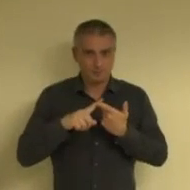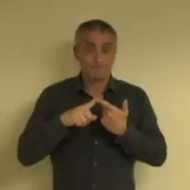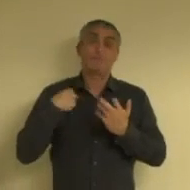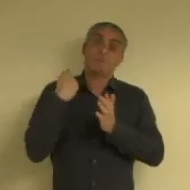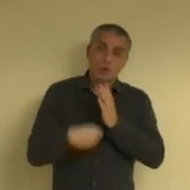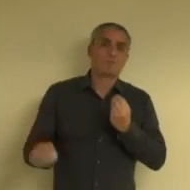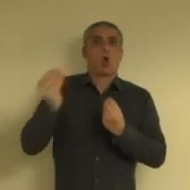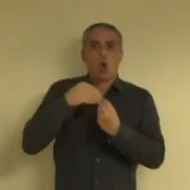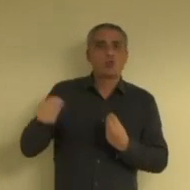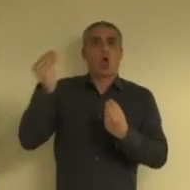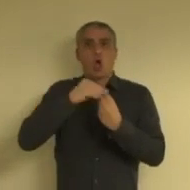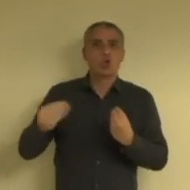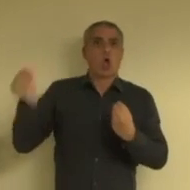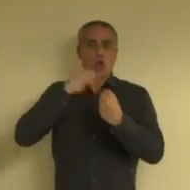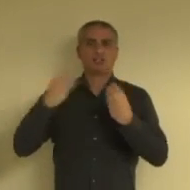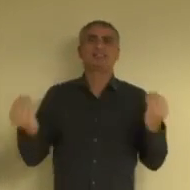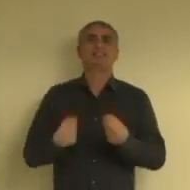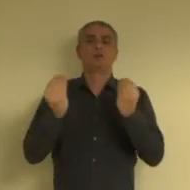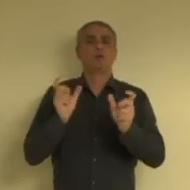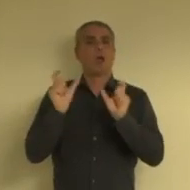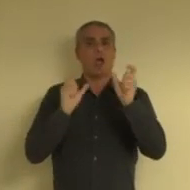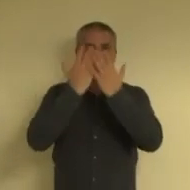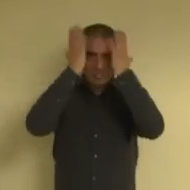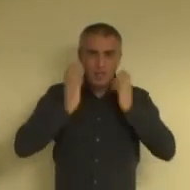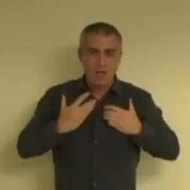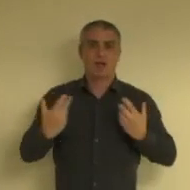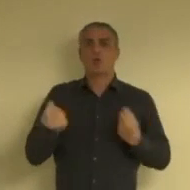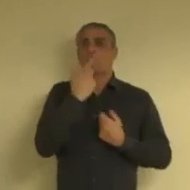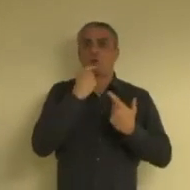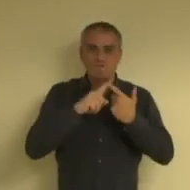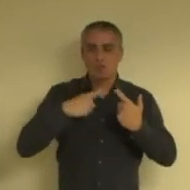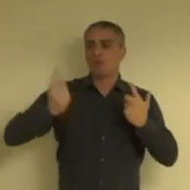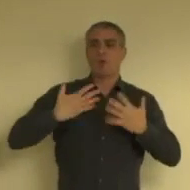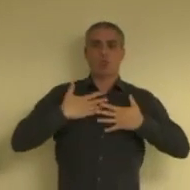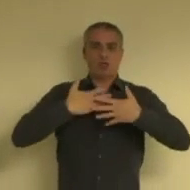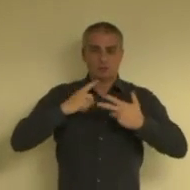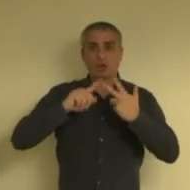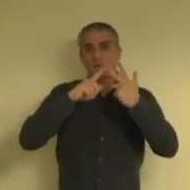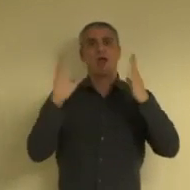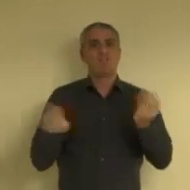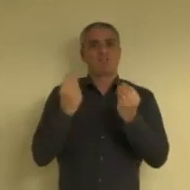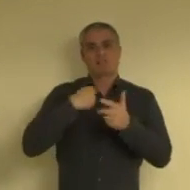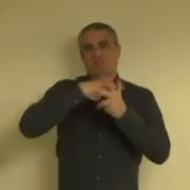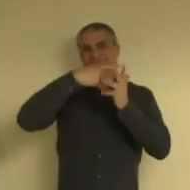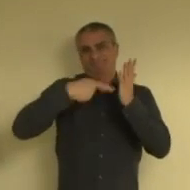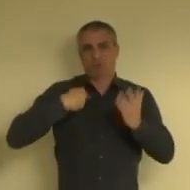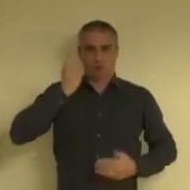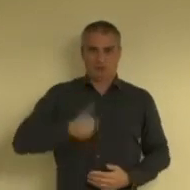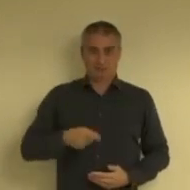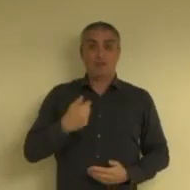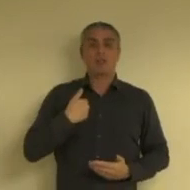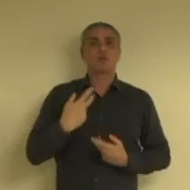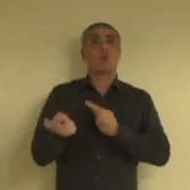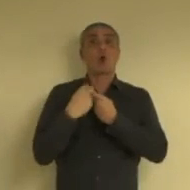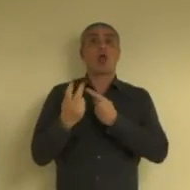קונים עוד ועוד ועוד ציוד מיגון, תרופות, מכונות הנשמה וכל מה שצריך.